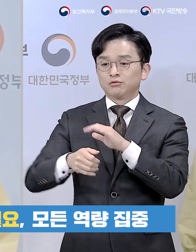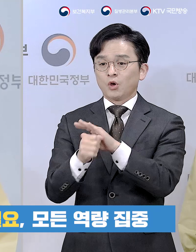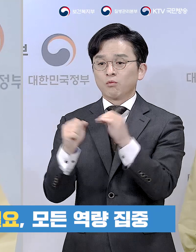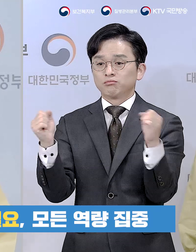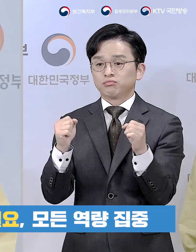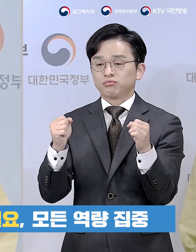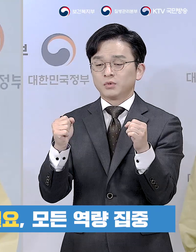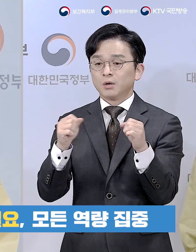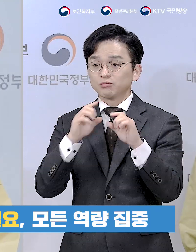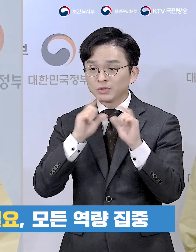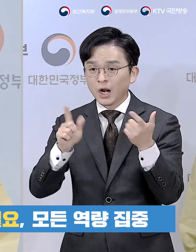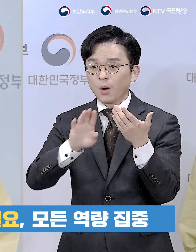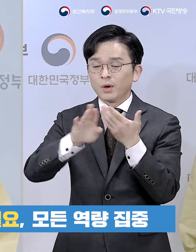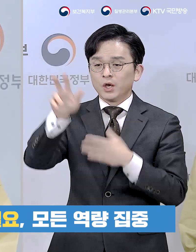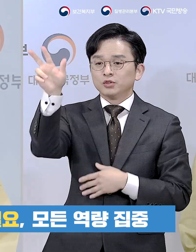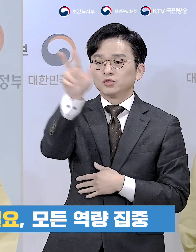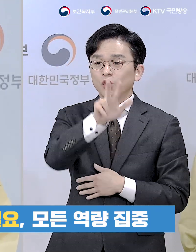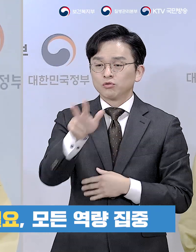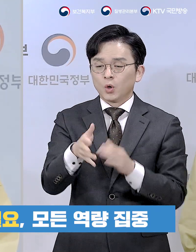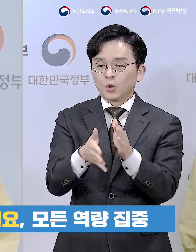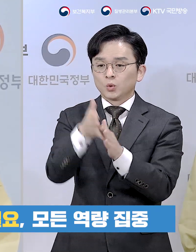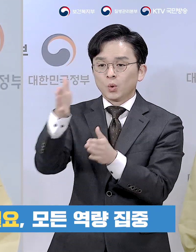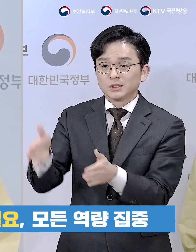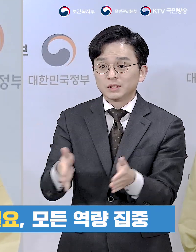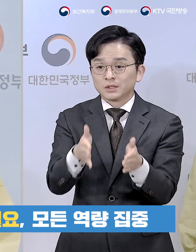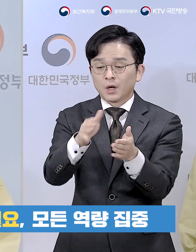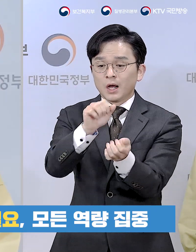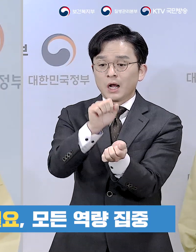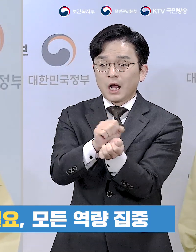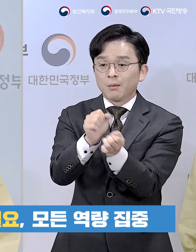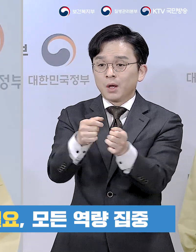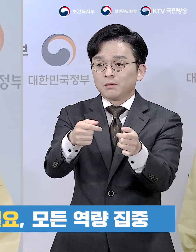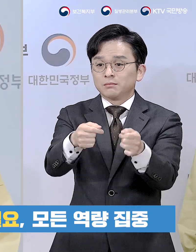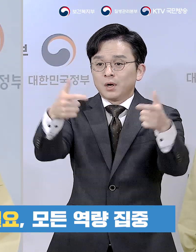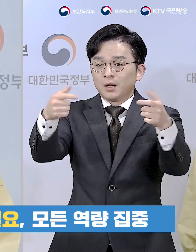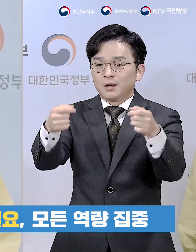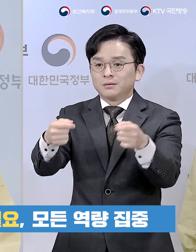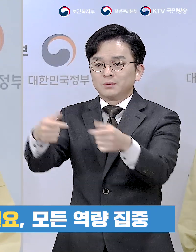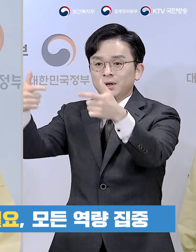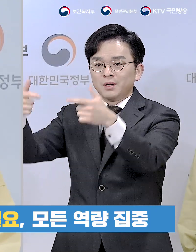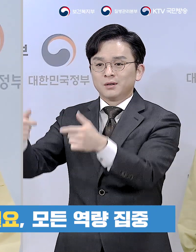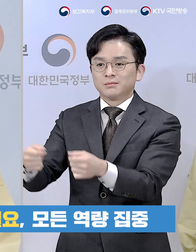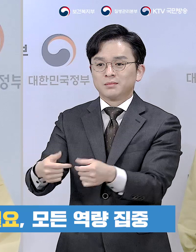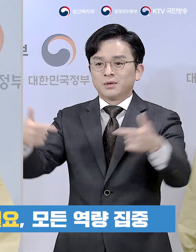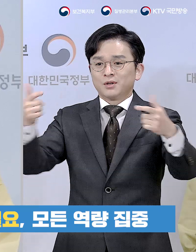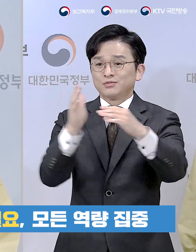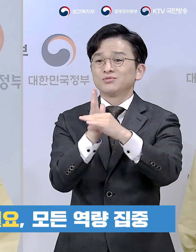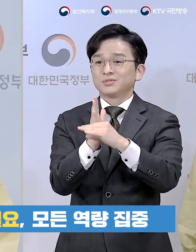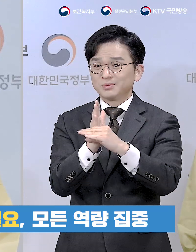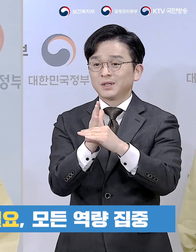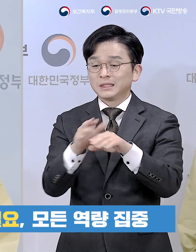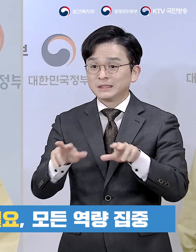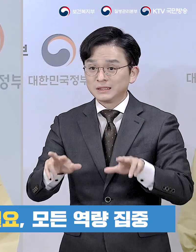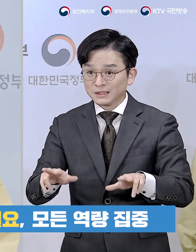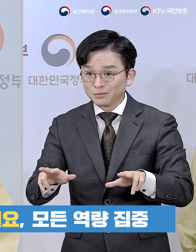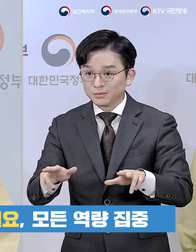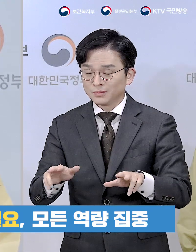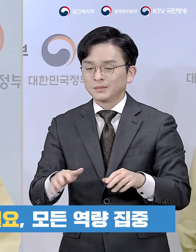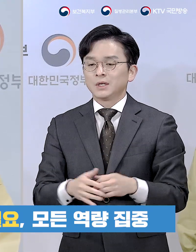초기에 불과하며 대구 경북을 비롯한 전국에서 여전히 많은 확진 환자들이 새로 발견되고 있습니다.